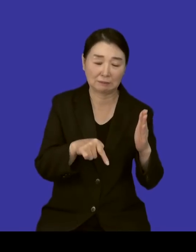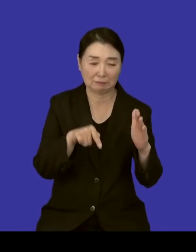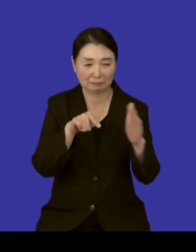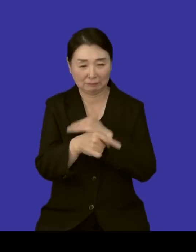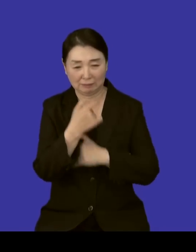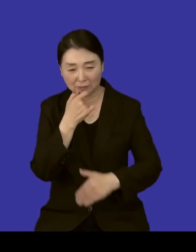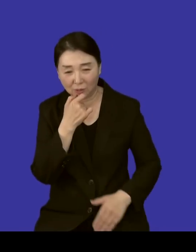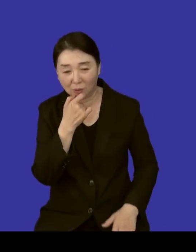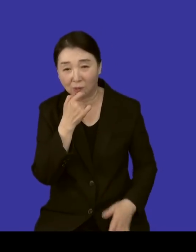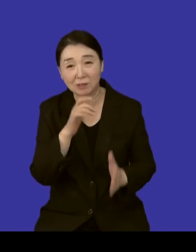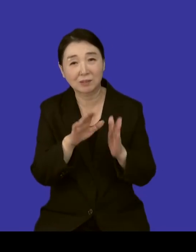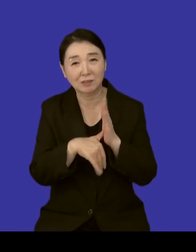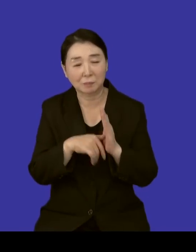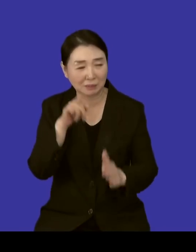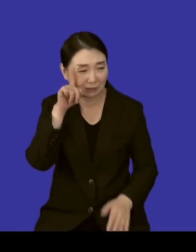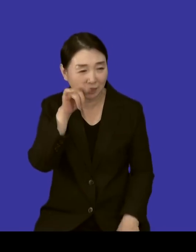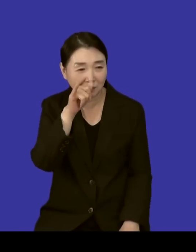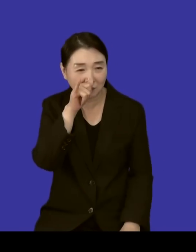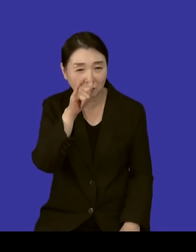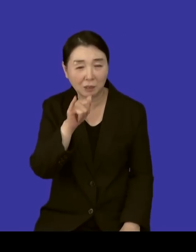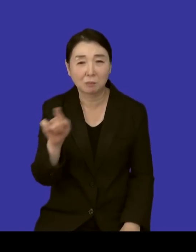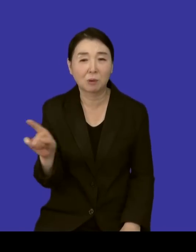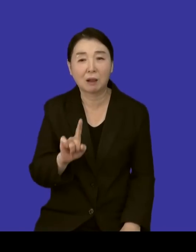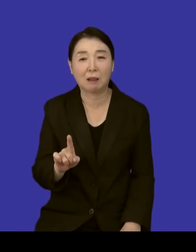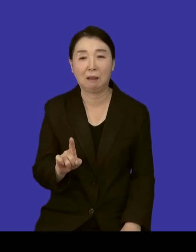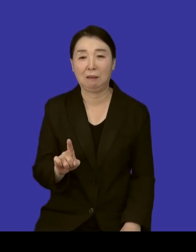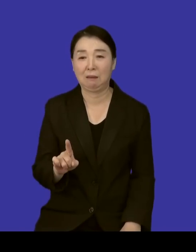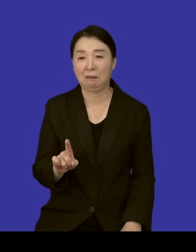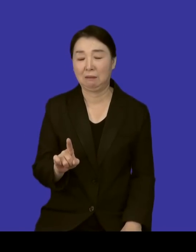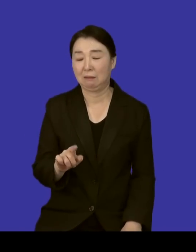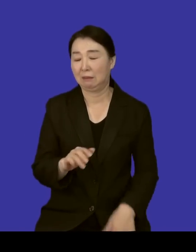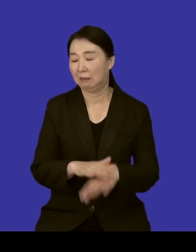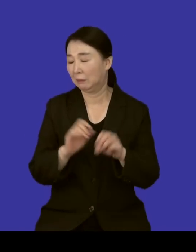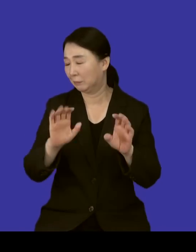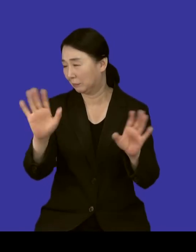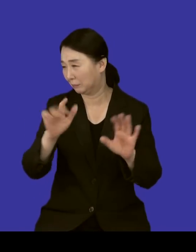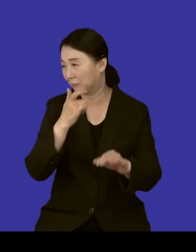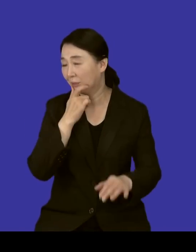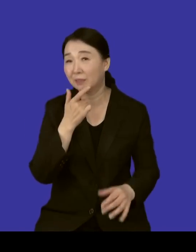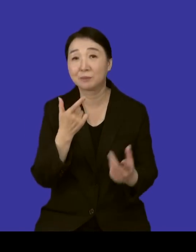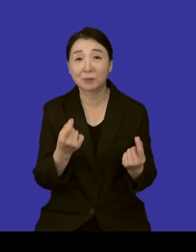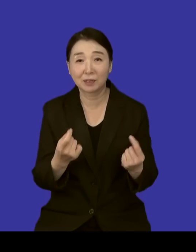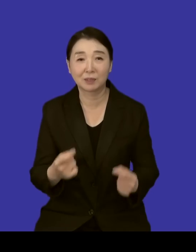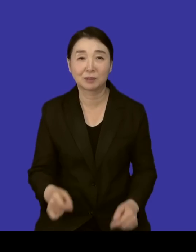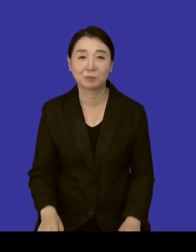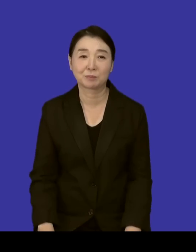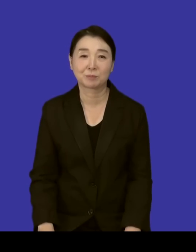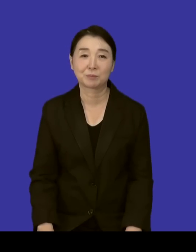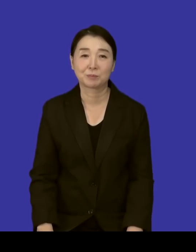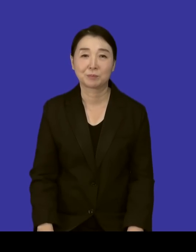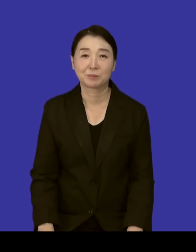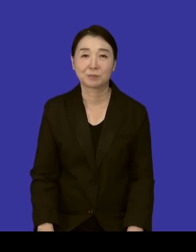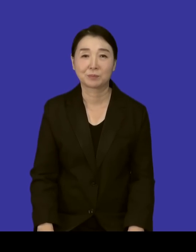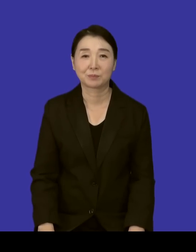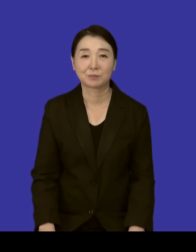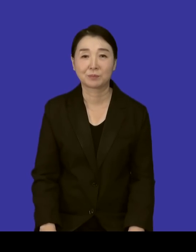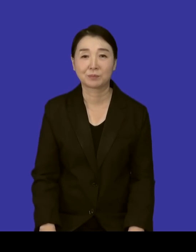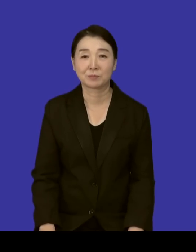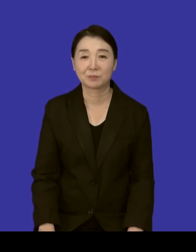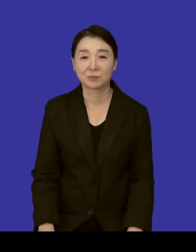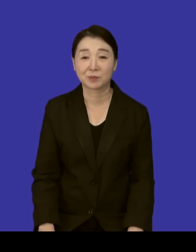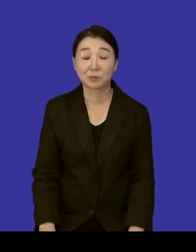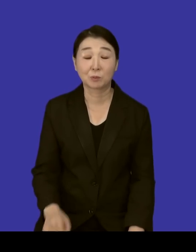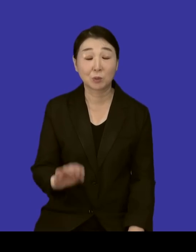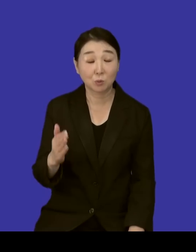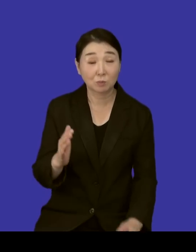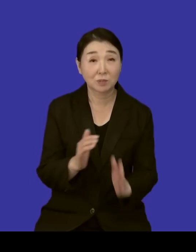집. 네네네. 집에서 스트레스 받으면 정말 아무것도 다 네. 하고 싶지 않은 네네. 가정 때문에 고통받고 있을 네. 지금 네. 현대인들, 네네. 가정 네.